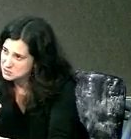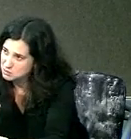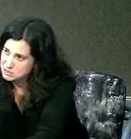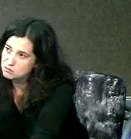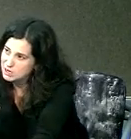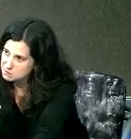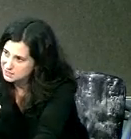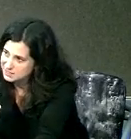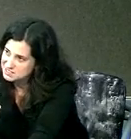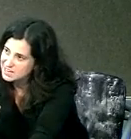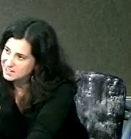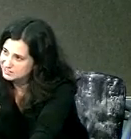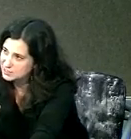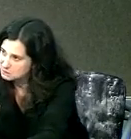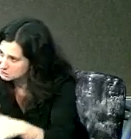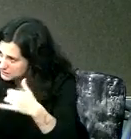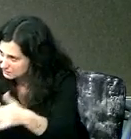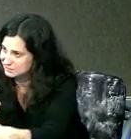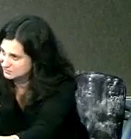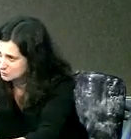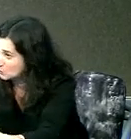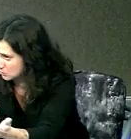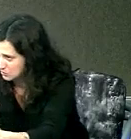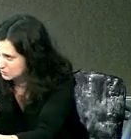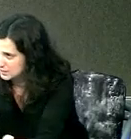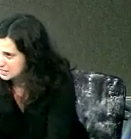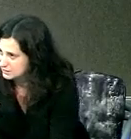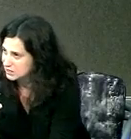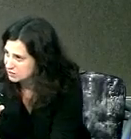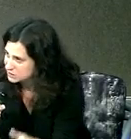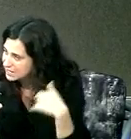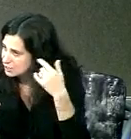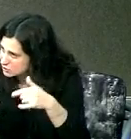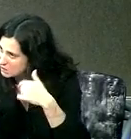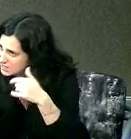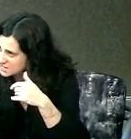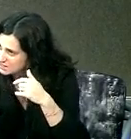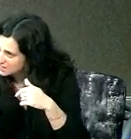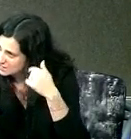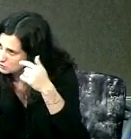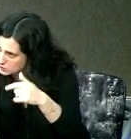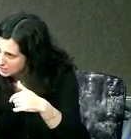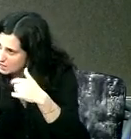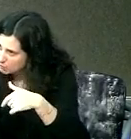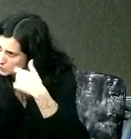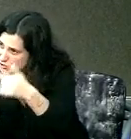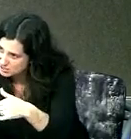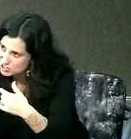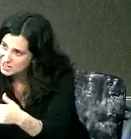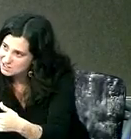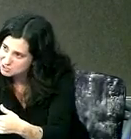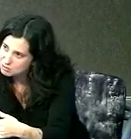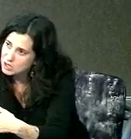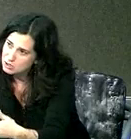la maison, il voit les paquets de cigarettes de la maman ou de quelqu'un de la famille, justement avec cette idée d'éduquer les